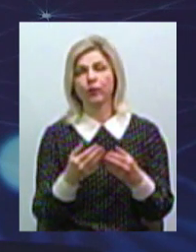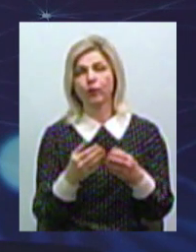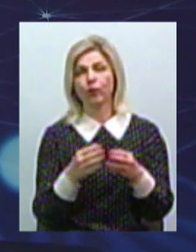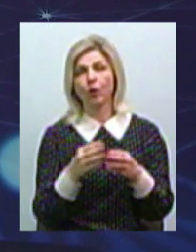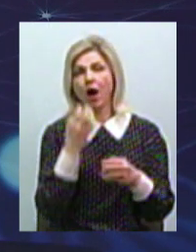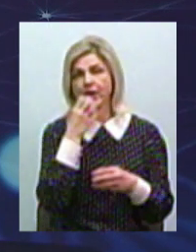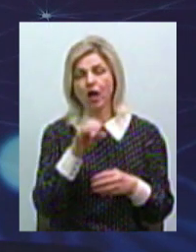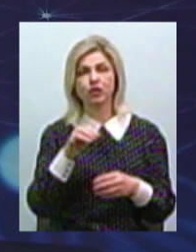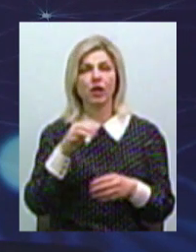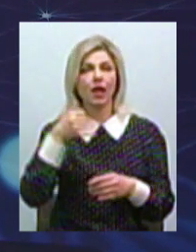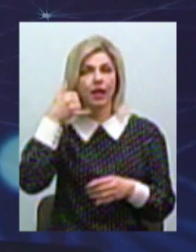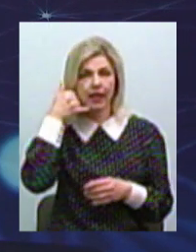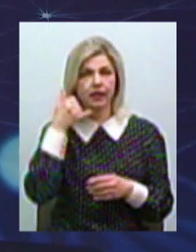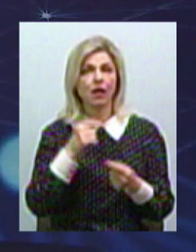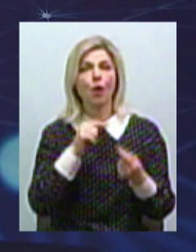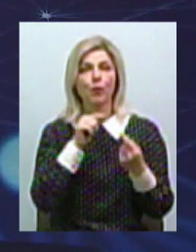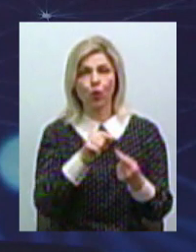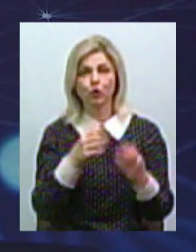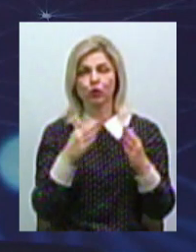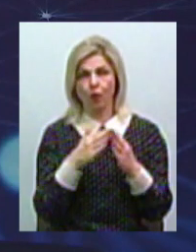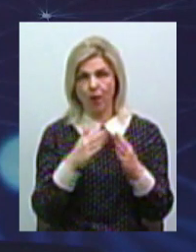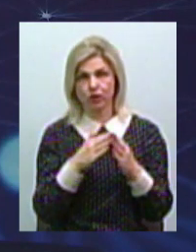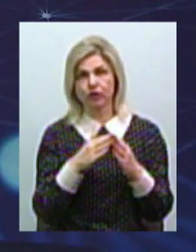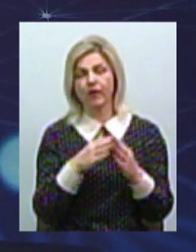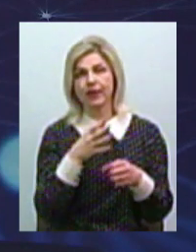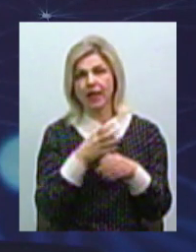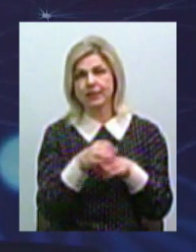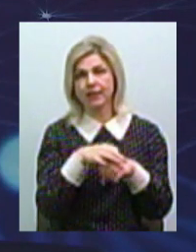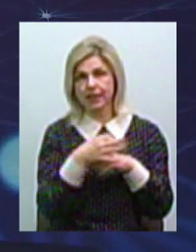гарячу лінію протидії домашньому насильству